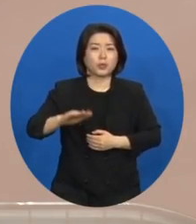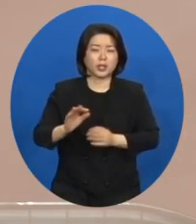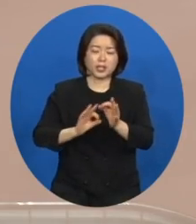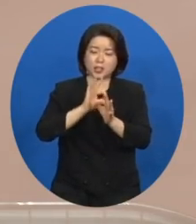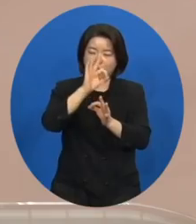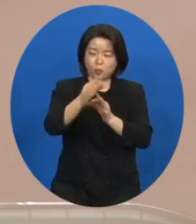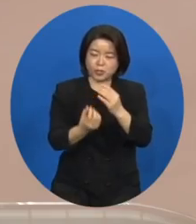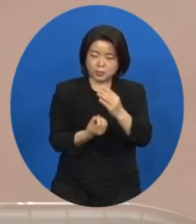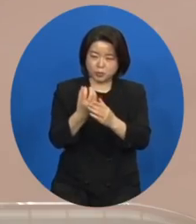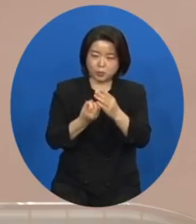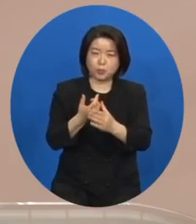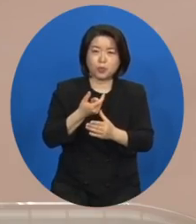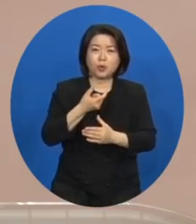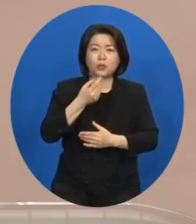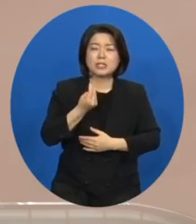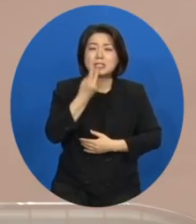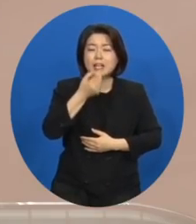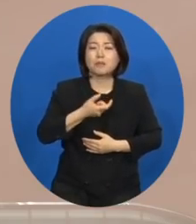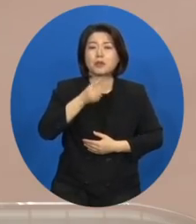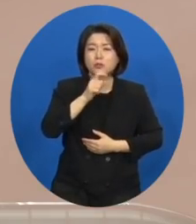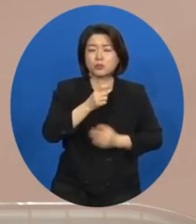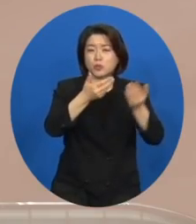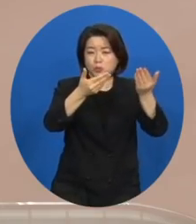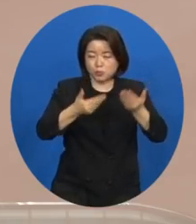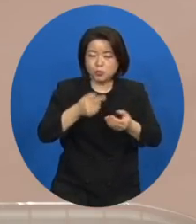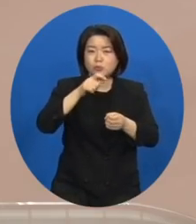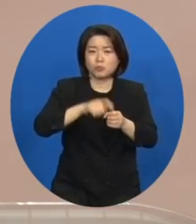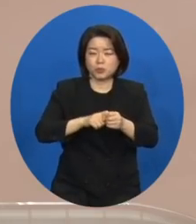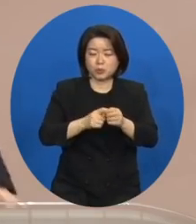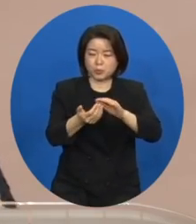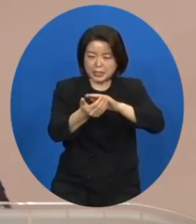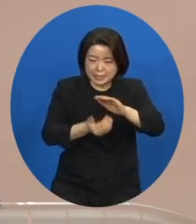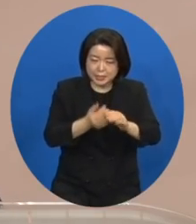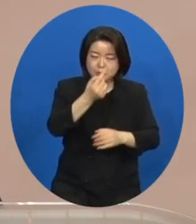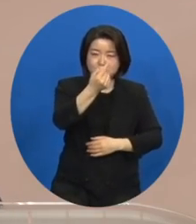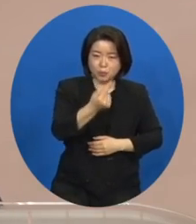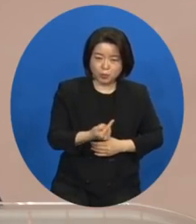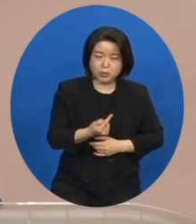생명수를 주려고 이미 와서 기다리고 게 있으니까요